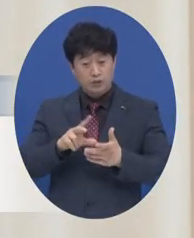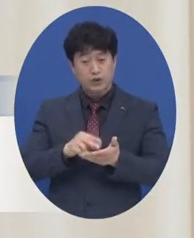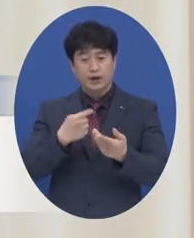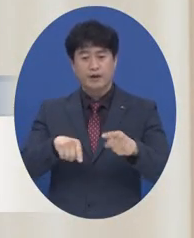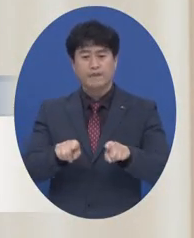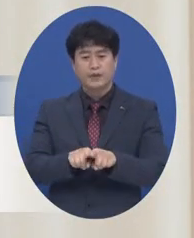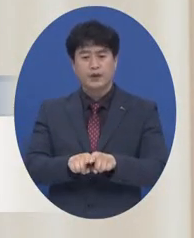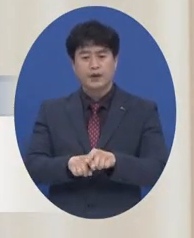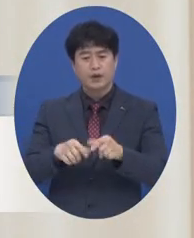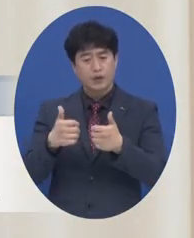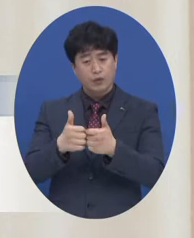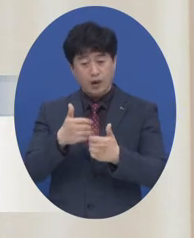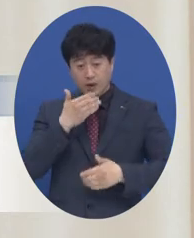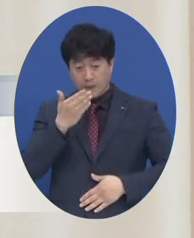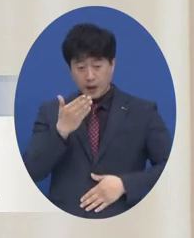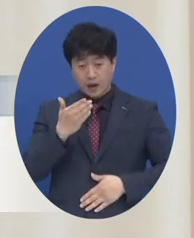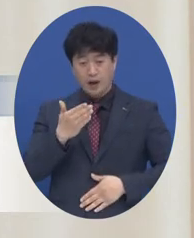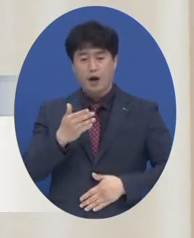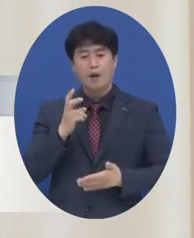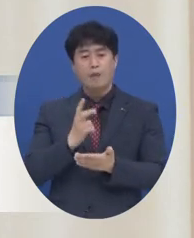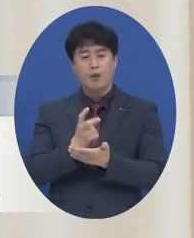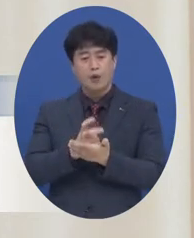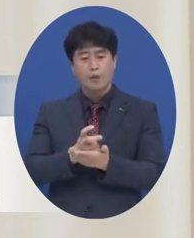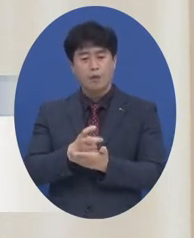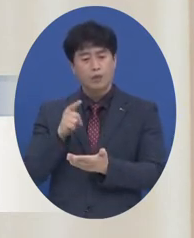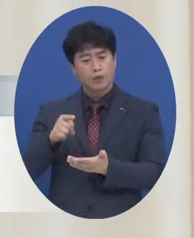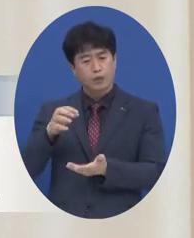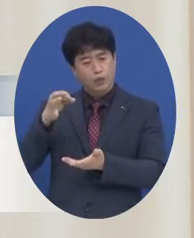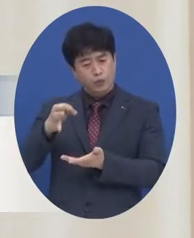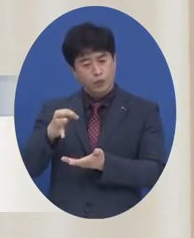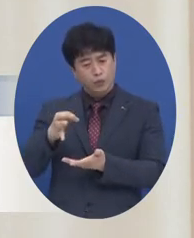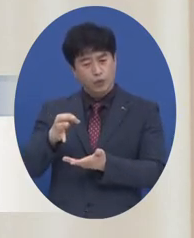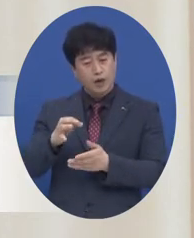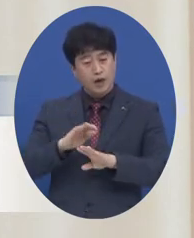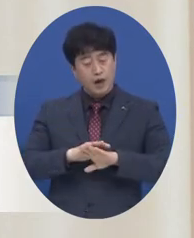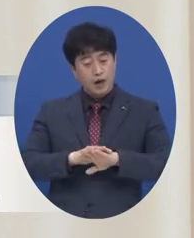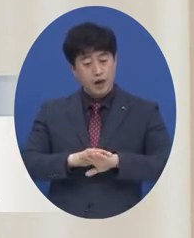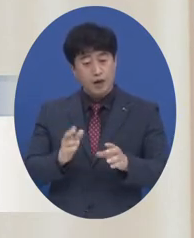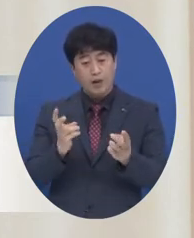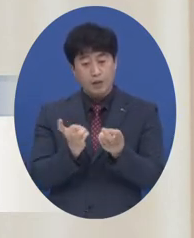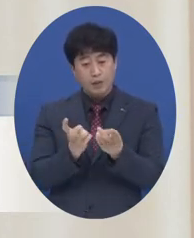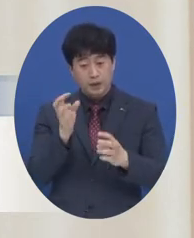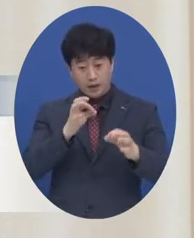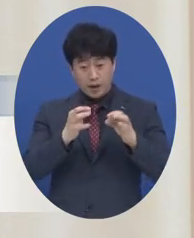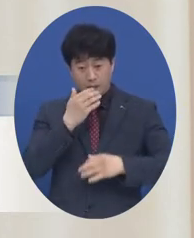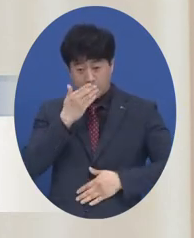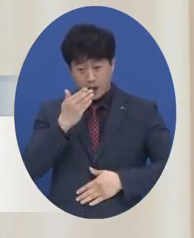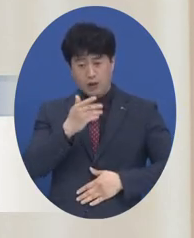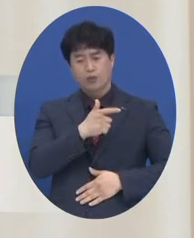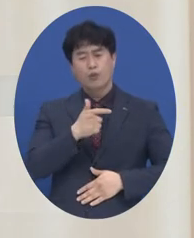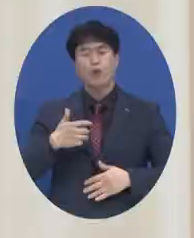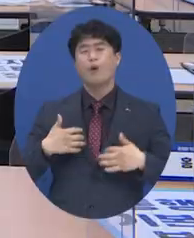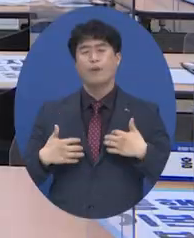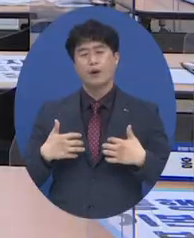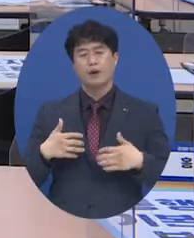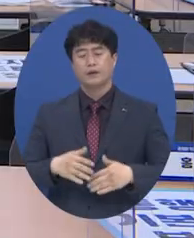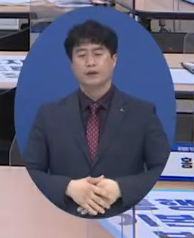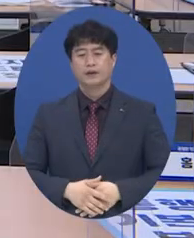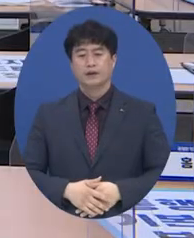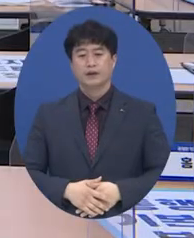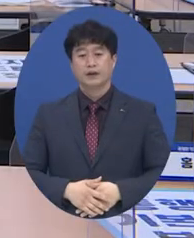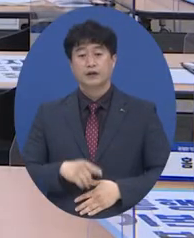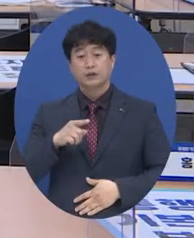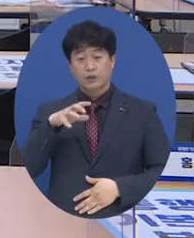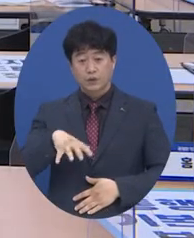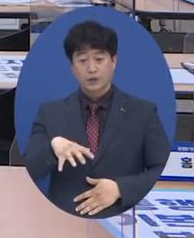함께 상의할 수 있게 되고 또 법률적으로나 또 이런 재정적인 해법을 찾을 수 있게 되어서 정말 반갑습니다. 또